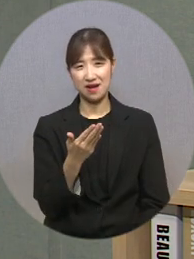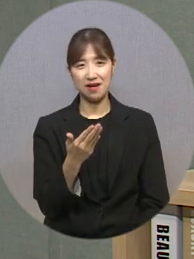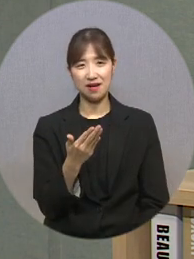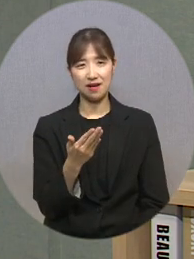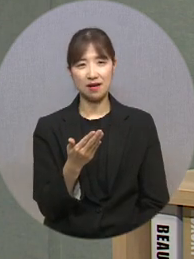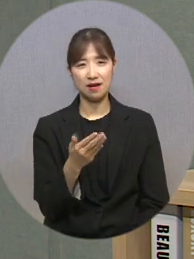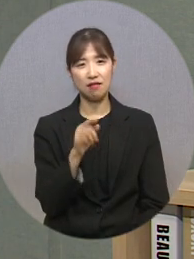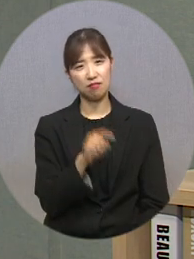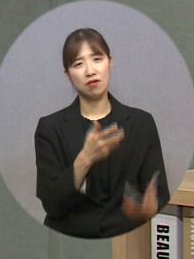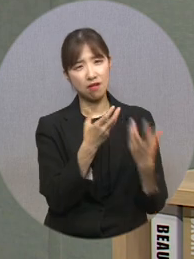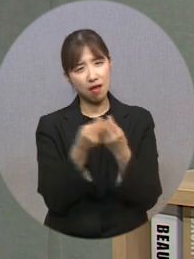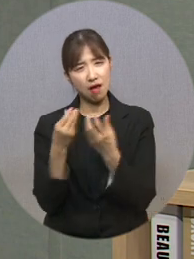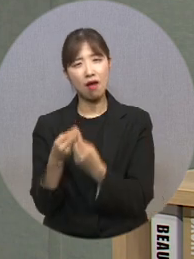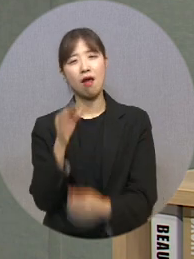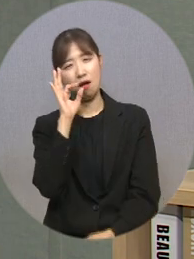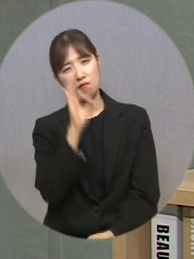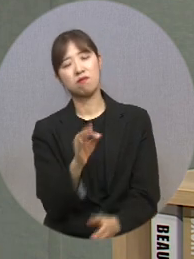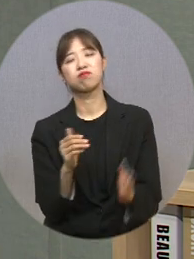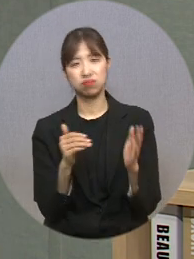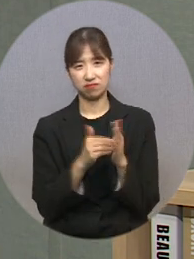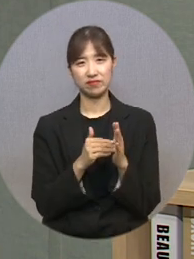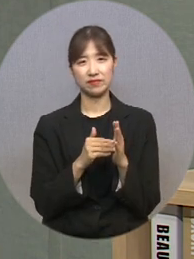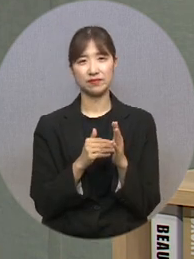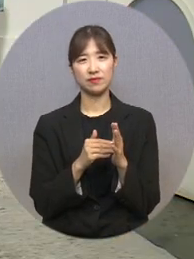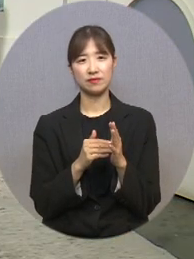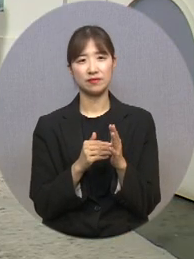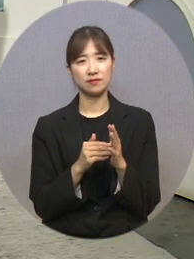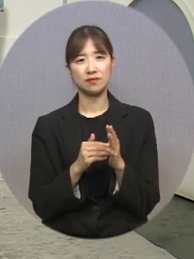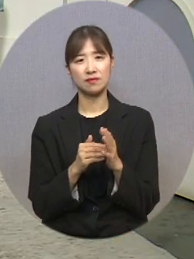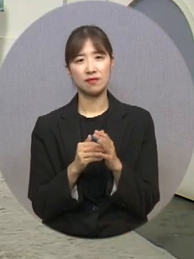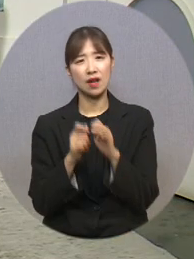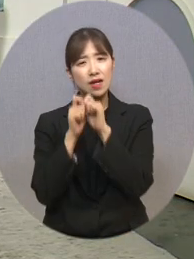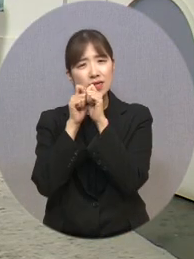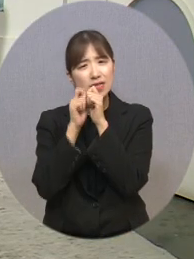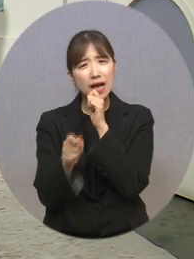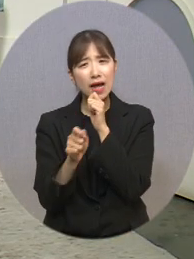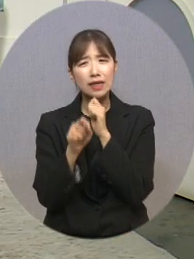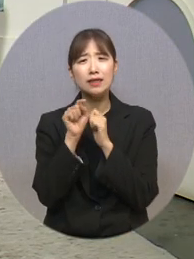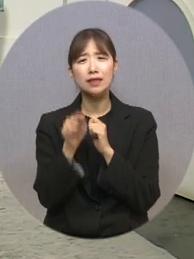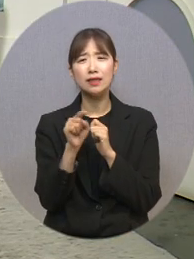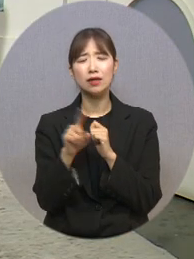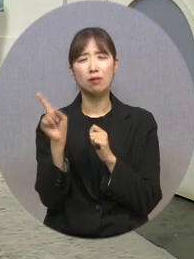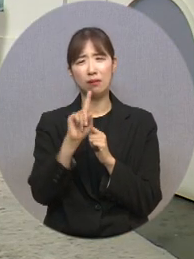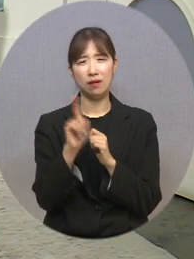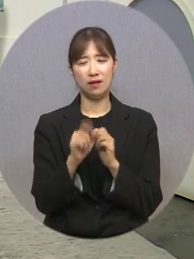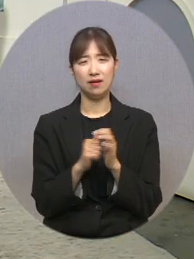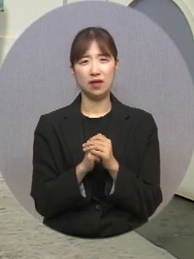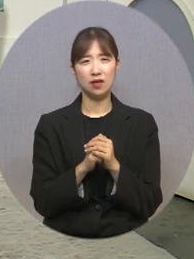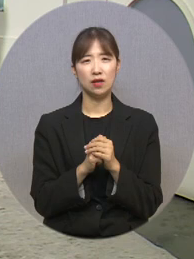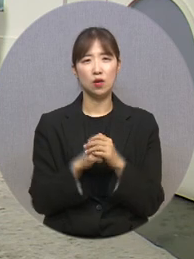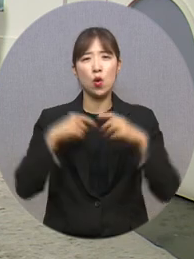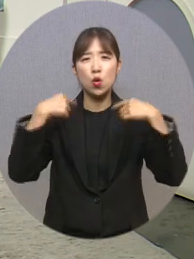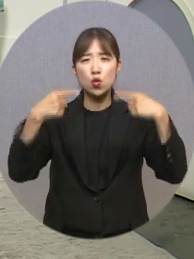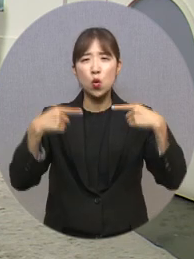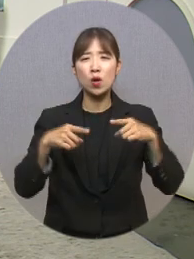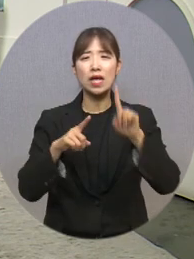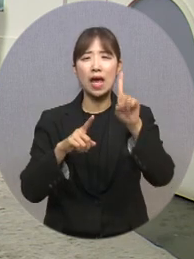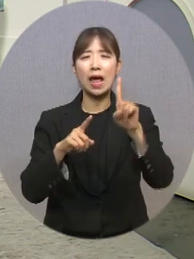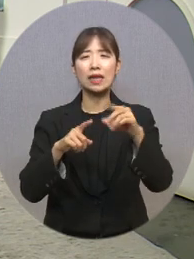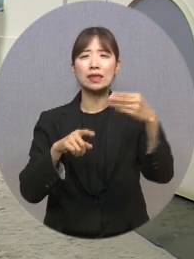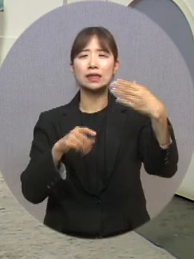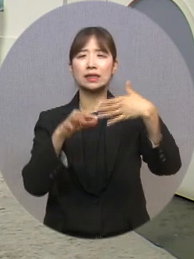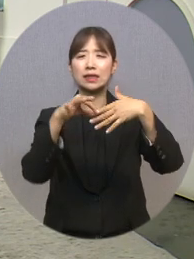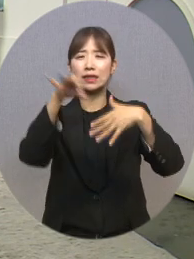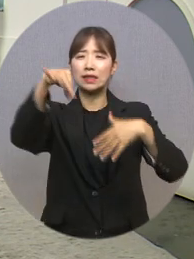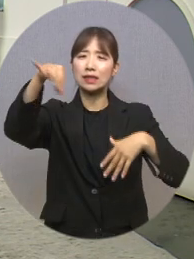이제 사례를 내가 이렇게 지켜봤는데 사기라는 거이 가만히 보면은 종이 한 장 사이